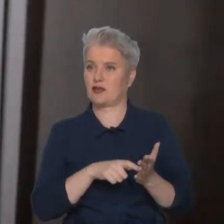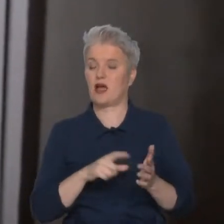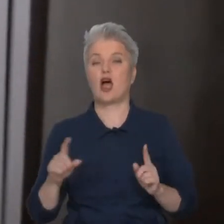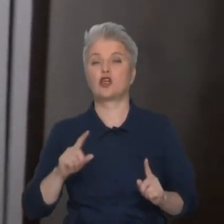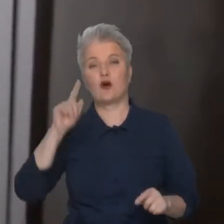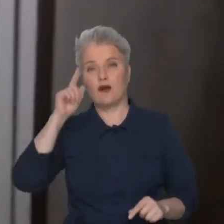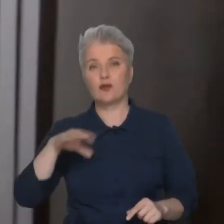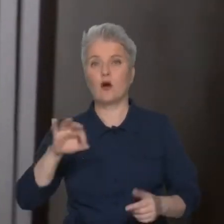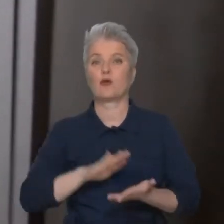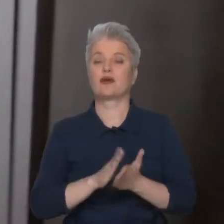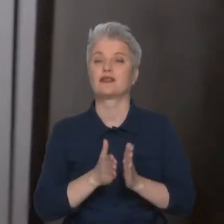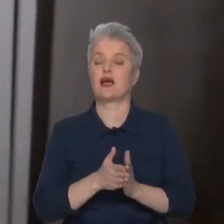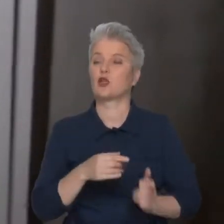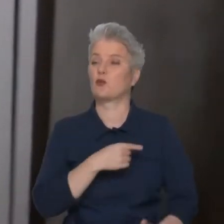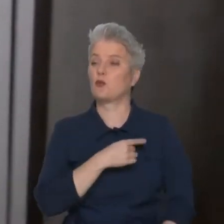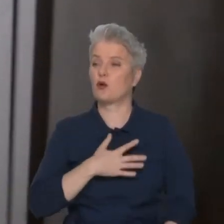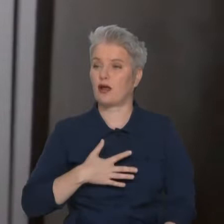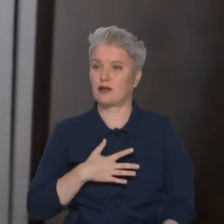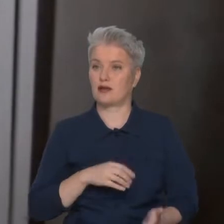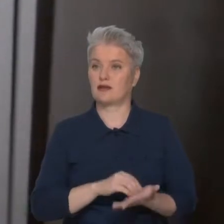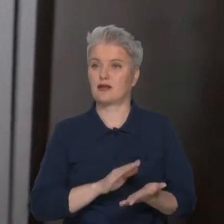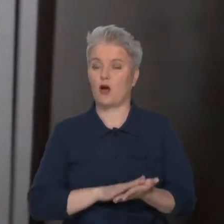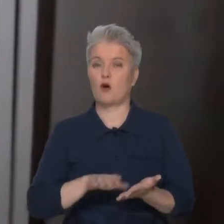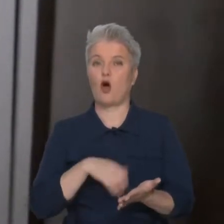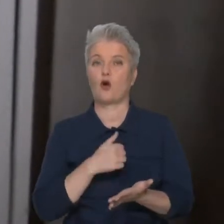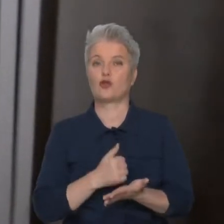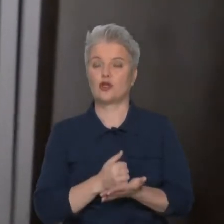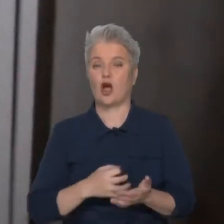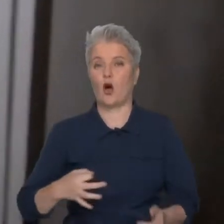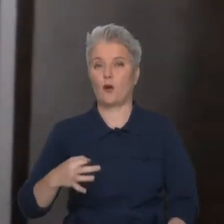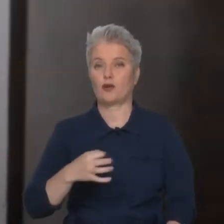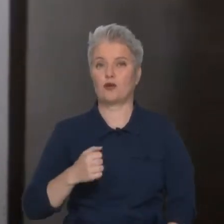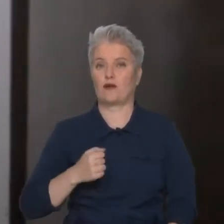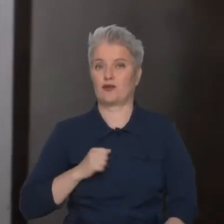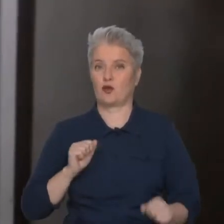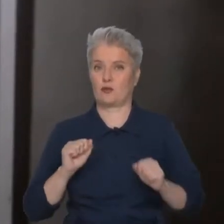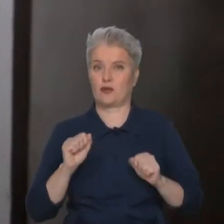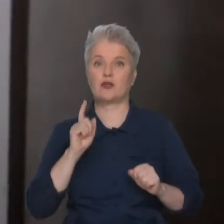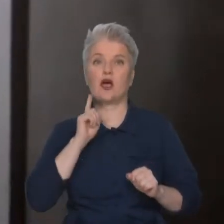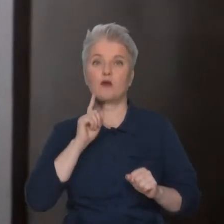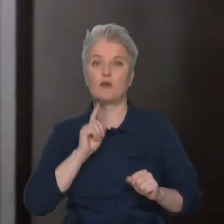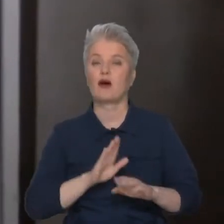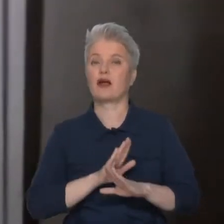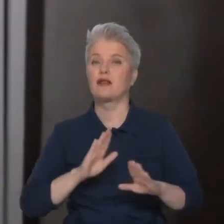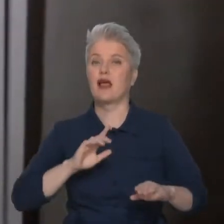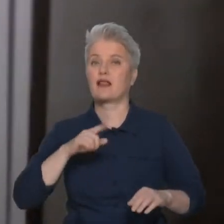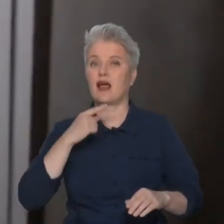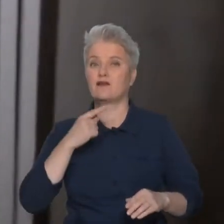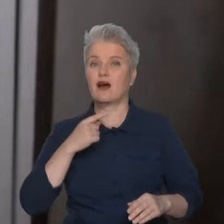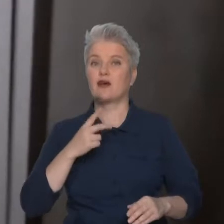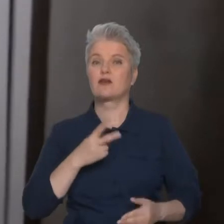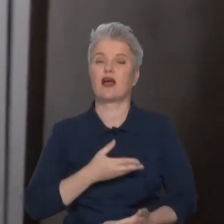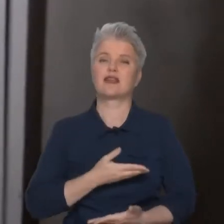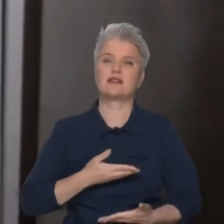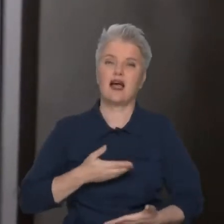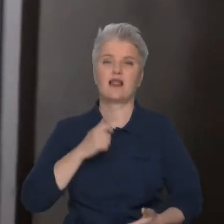відомо про стан поранених? За даними очільника обласної військової адміністрації, поки вони не називають стать поранених,